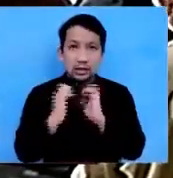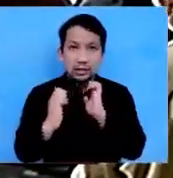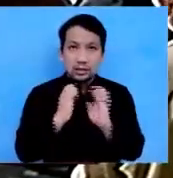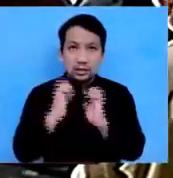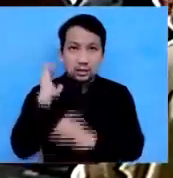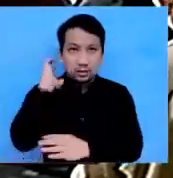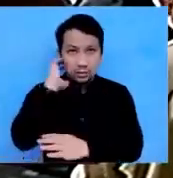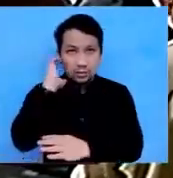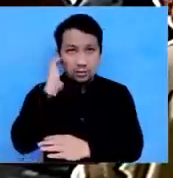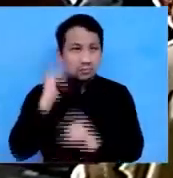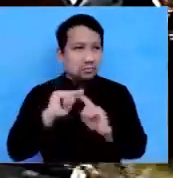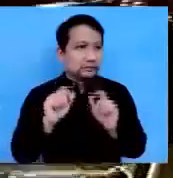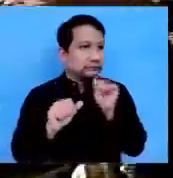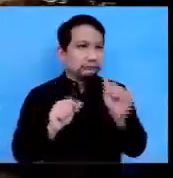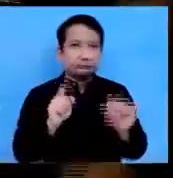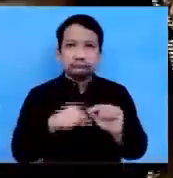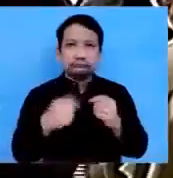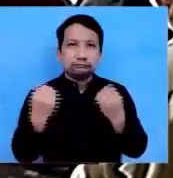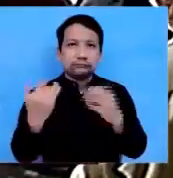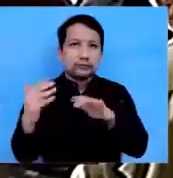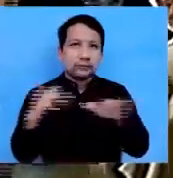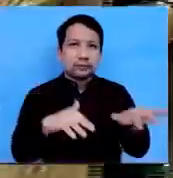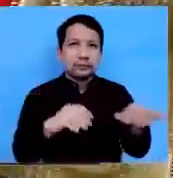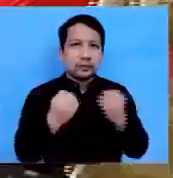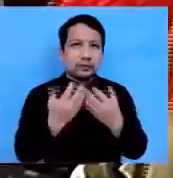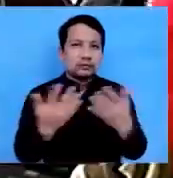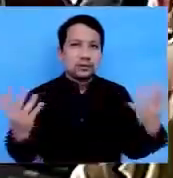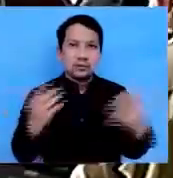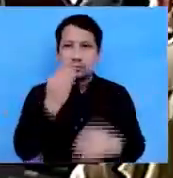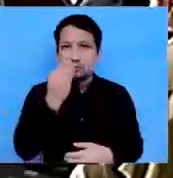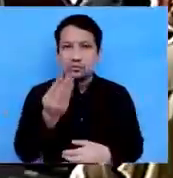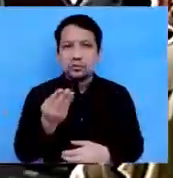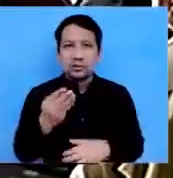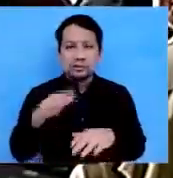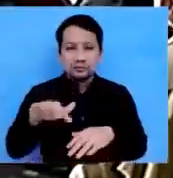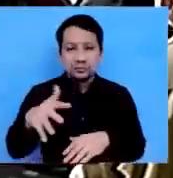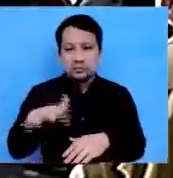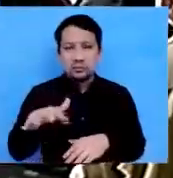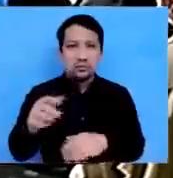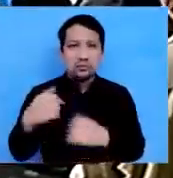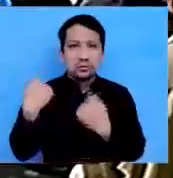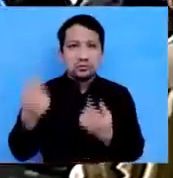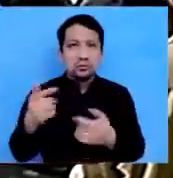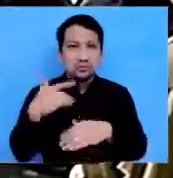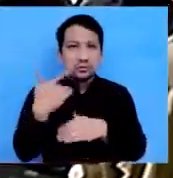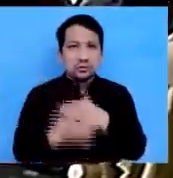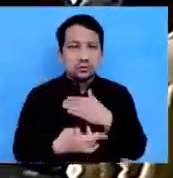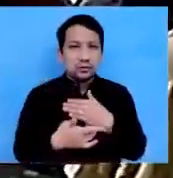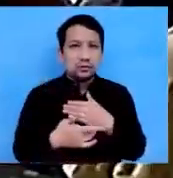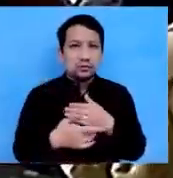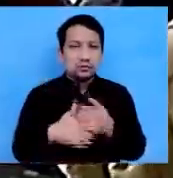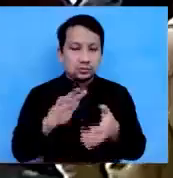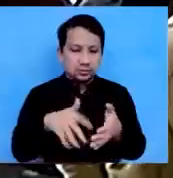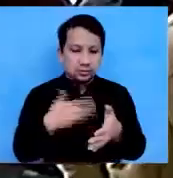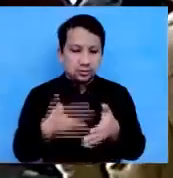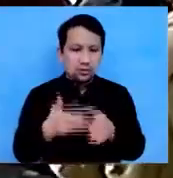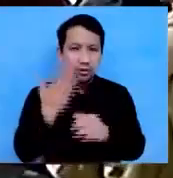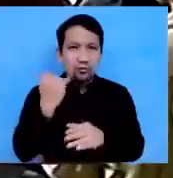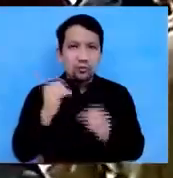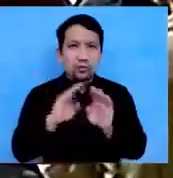taong, hindi raw ganoon karami ang mga pasahero. Dahil daw yan sa maagang pagbubukas ng online booking ng bus company.